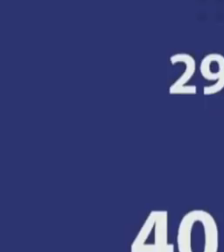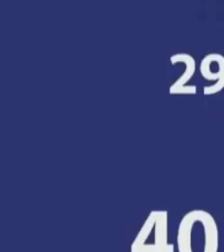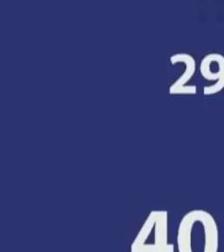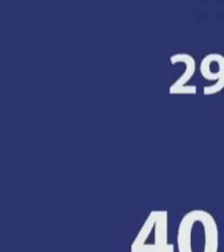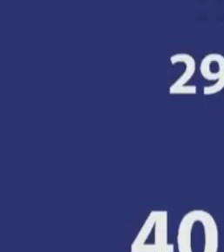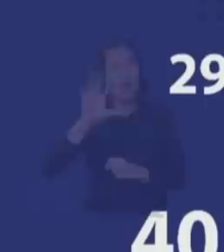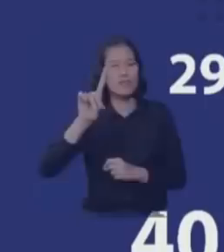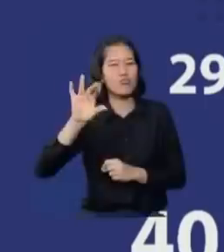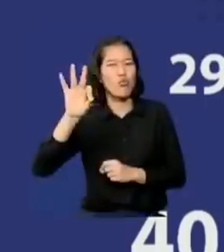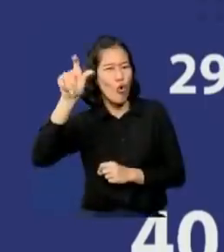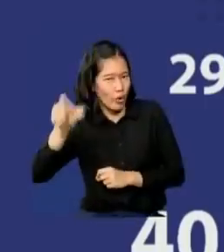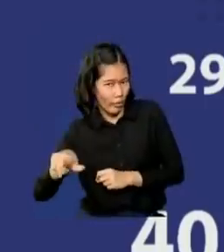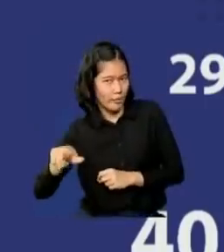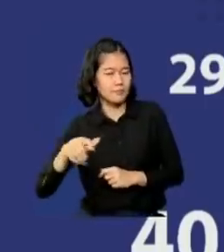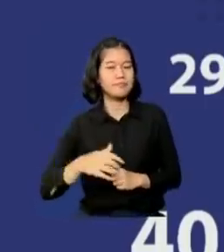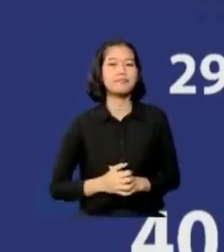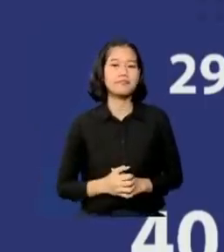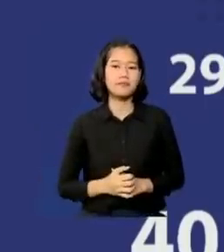13510